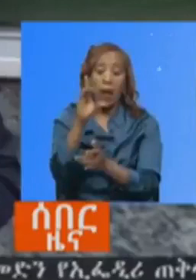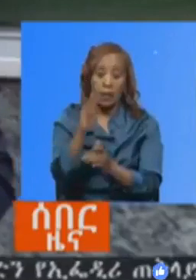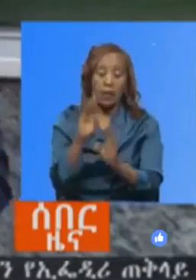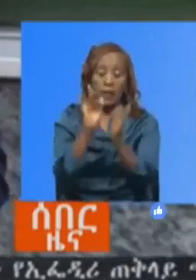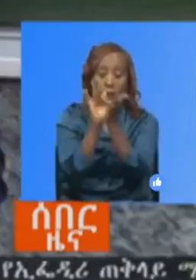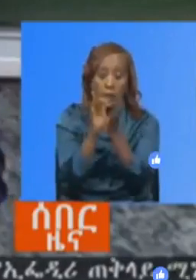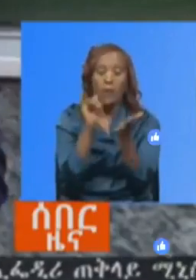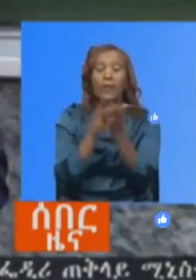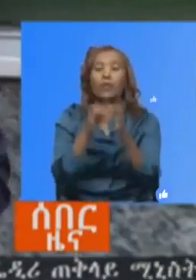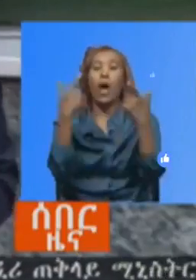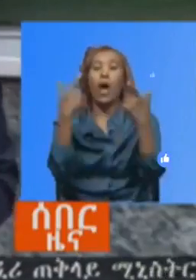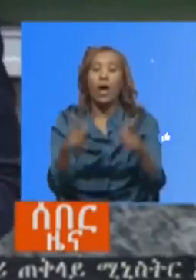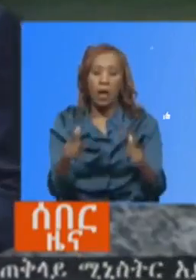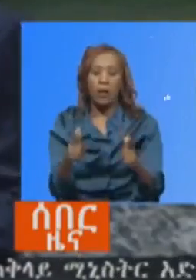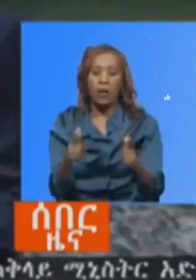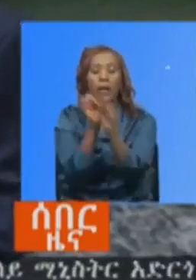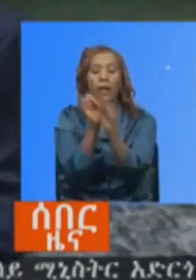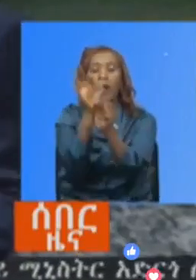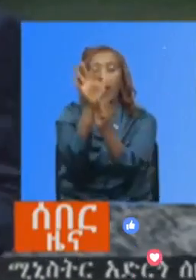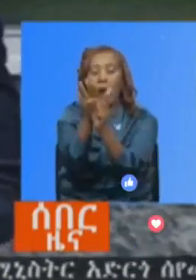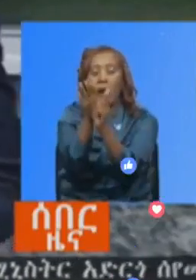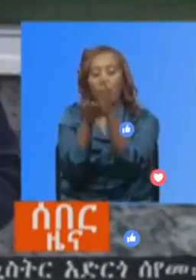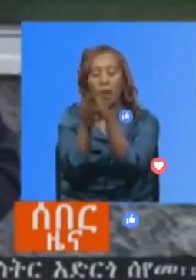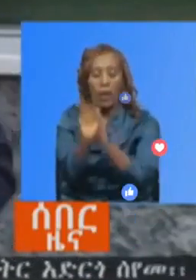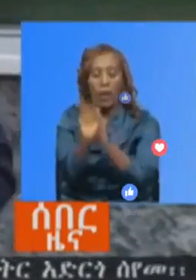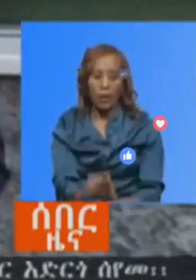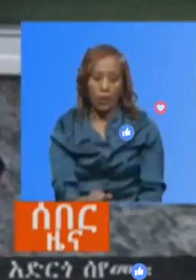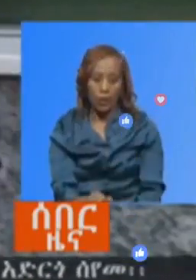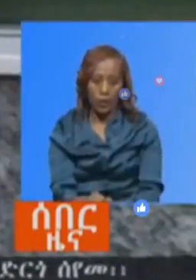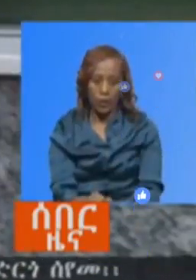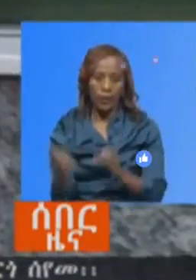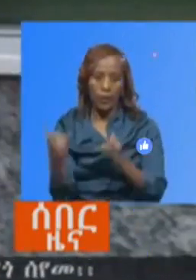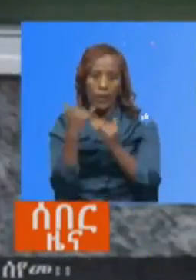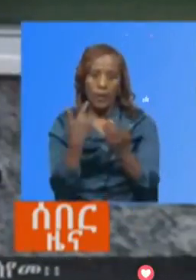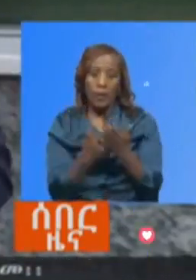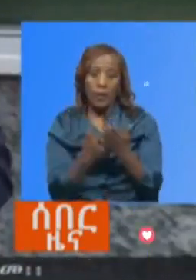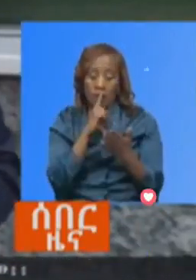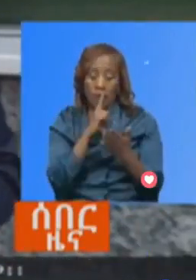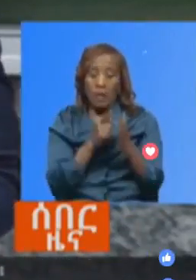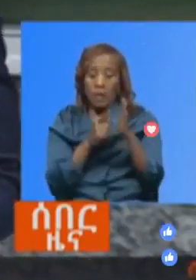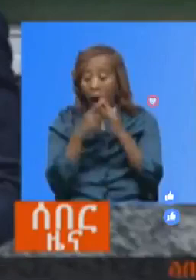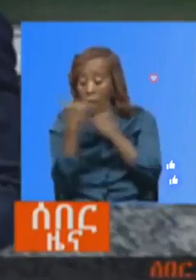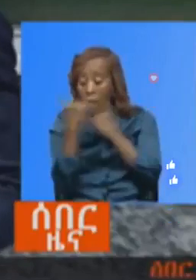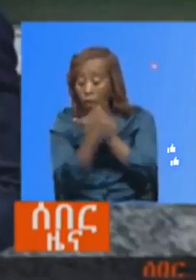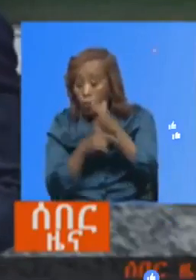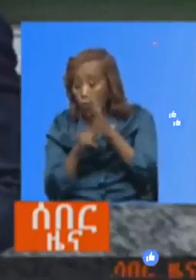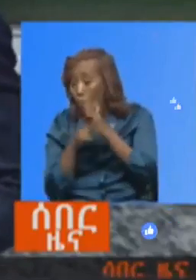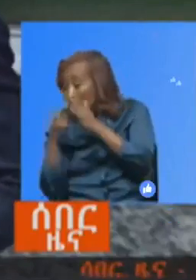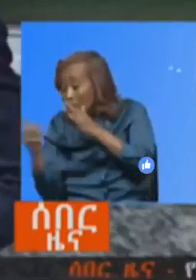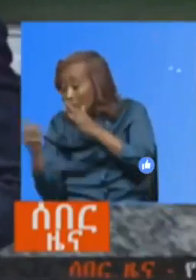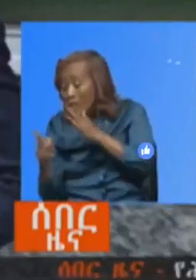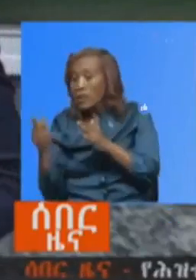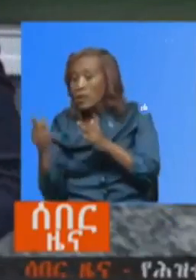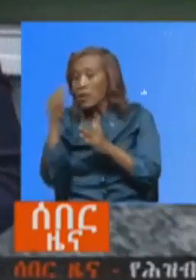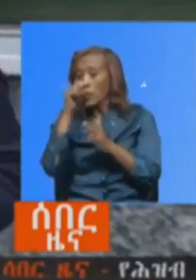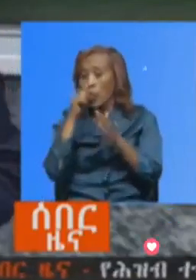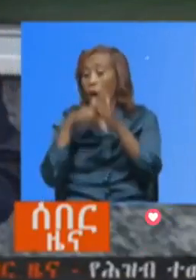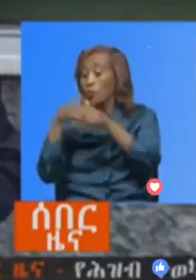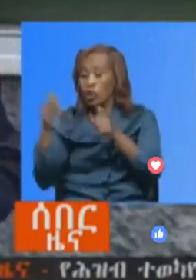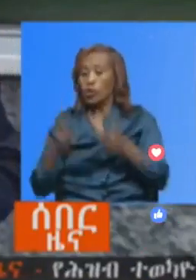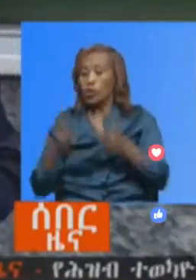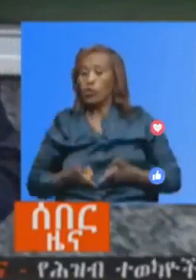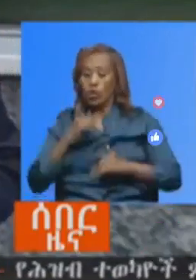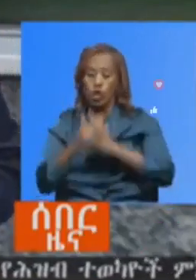በዚሁ አጋጣሚ ቃል እገባለሁ። በሀገር ውስጥም ሆነ በስደት ከሀገር ውጭ የምትኖሩ ኢትዮጵያውያንና